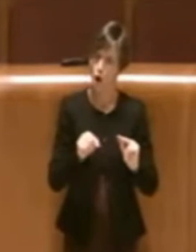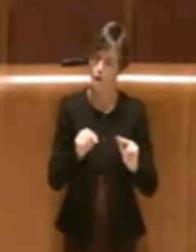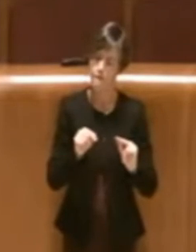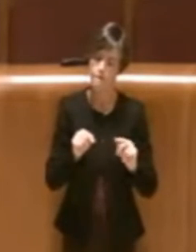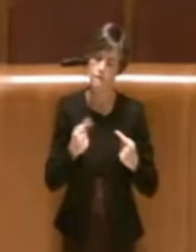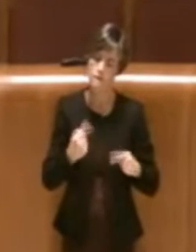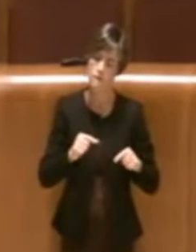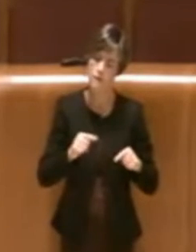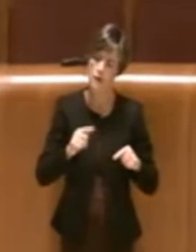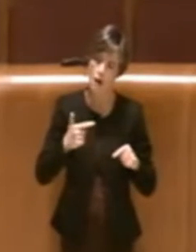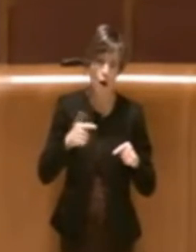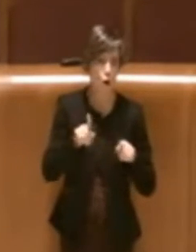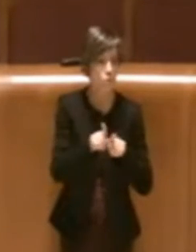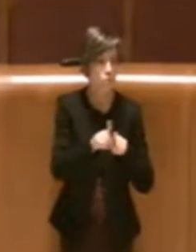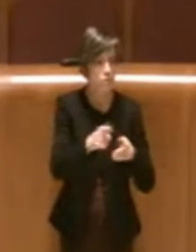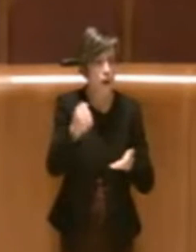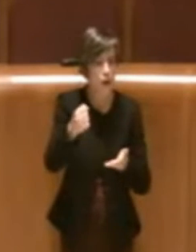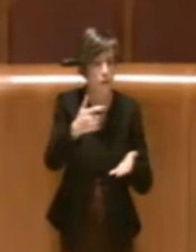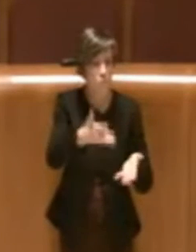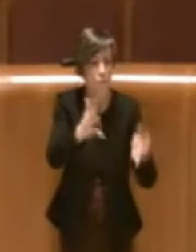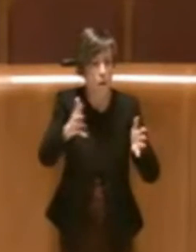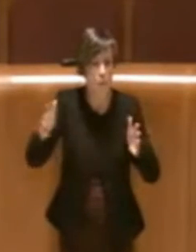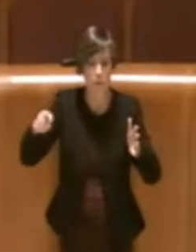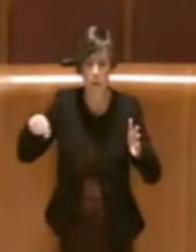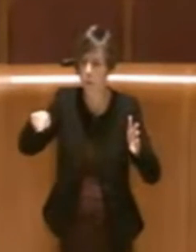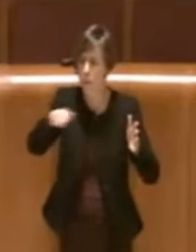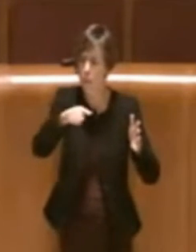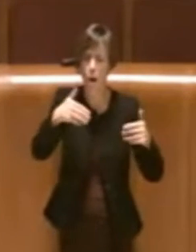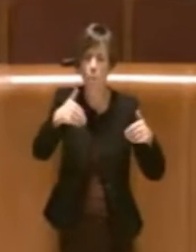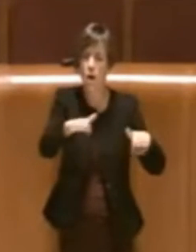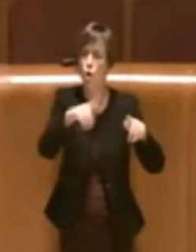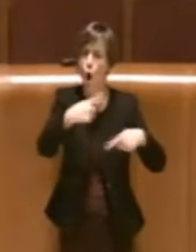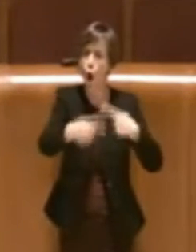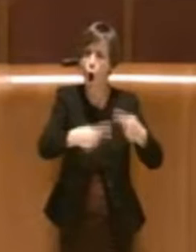in stato di abbandono e a degradare, cerchiamo invece di